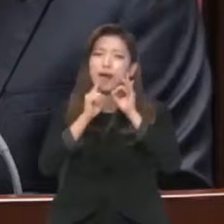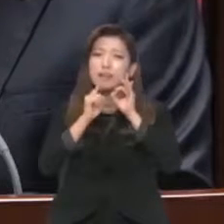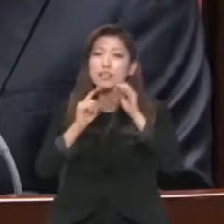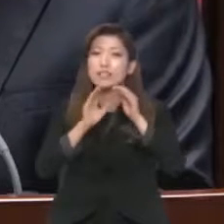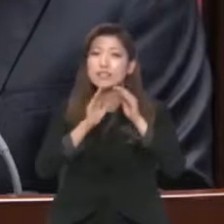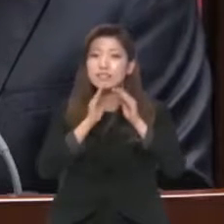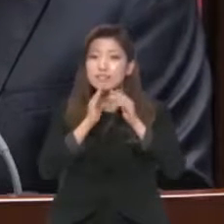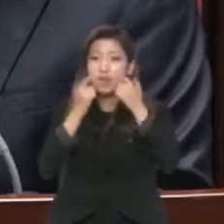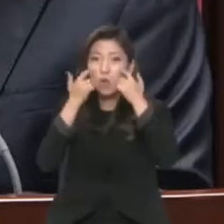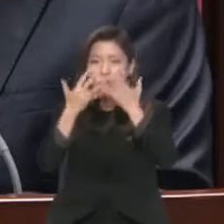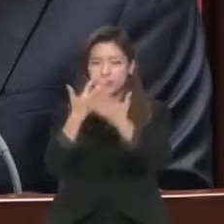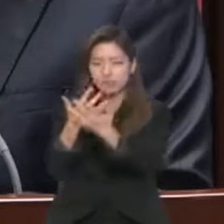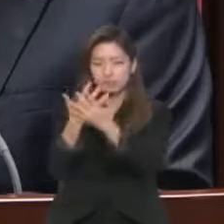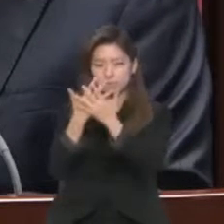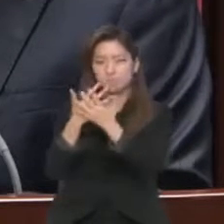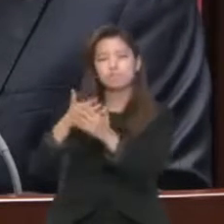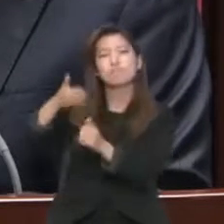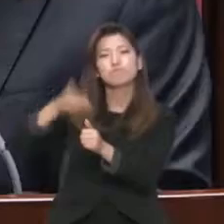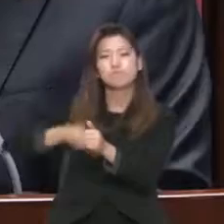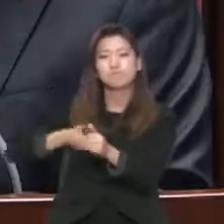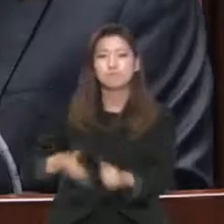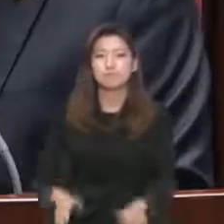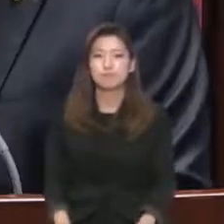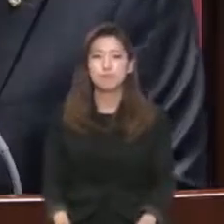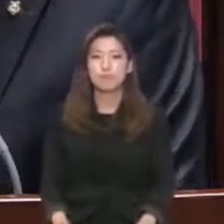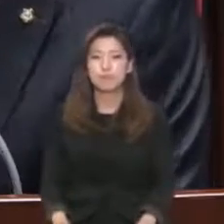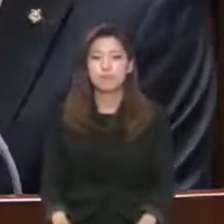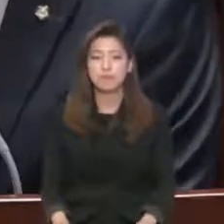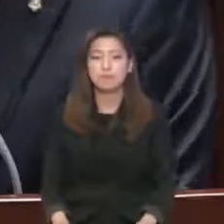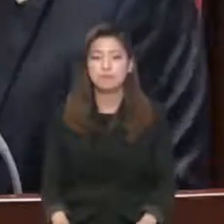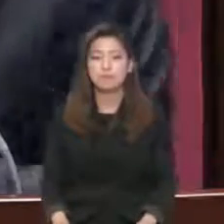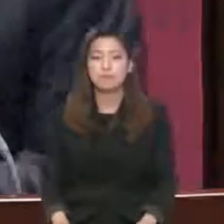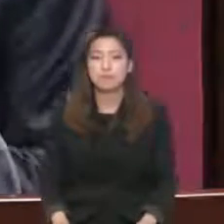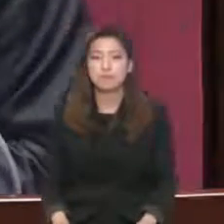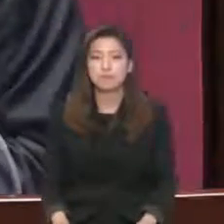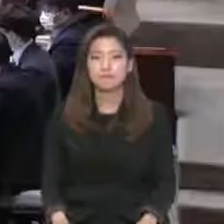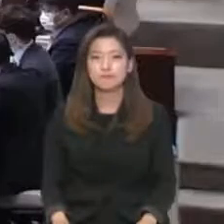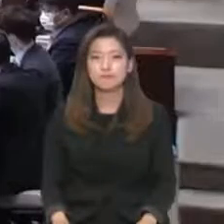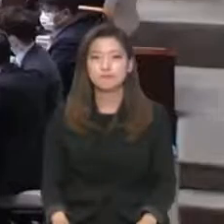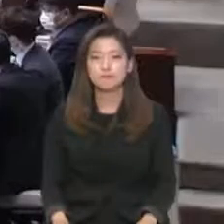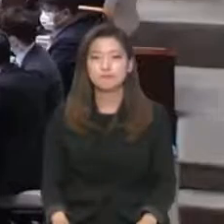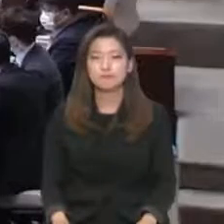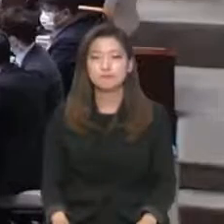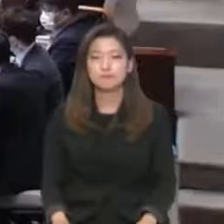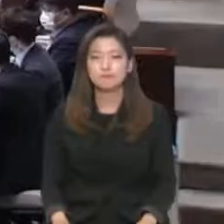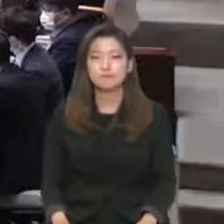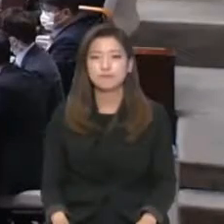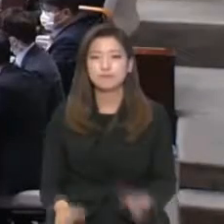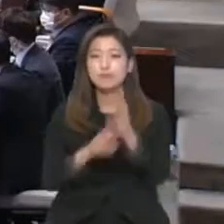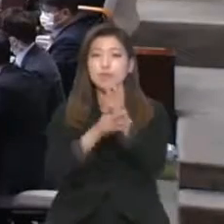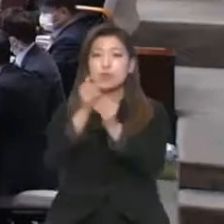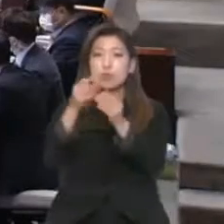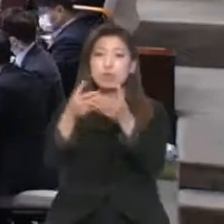로드맵을 만들어주실 것을 간곡히 부탁드립니다. 감사합니다. 예, 잘 알겠습니다. 예. 통일부